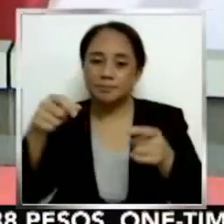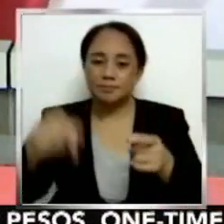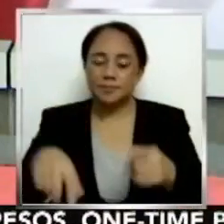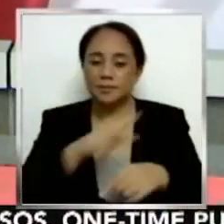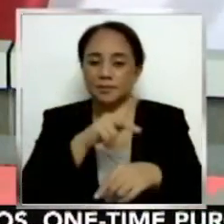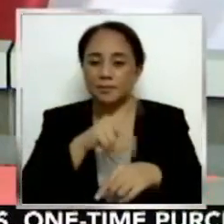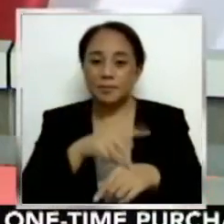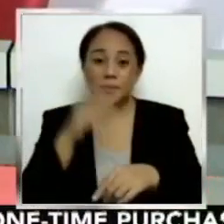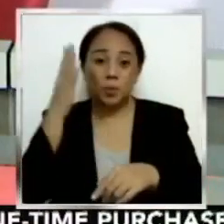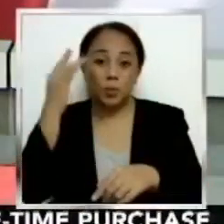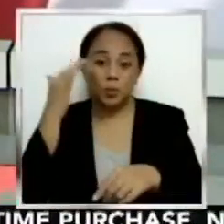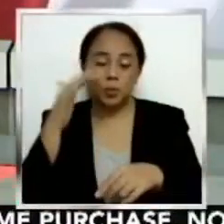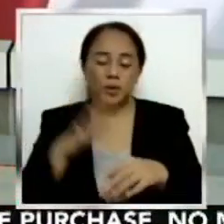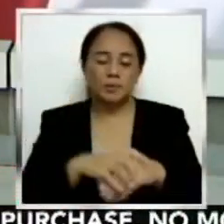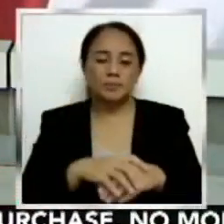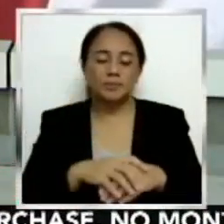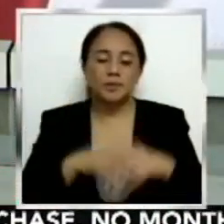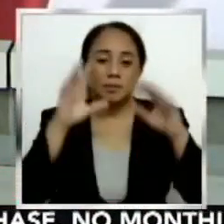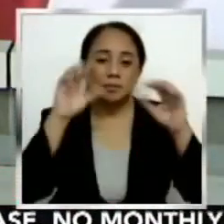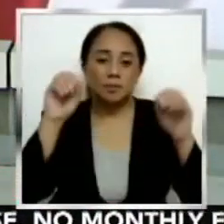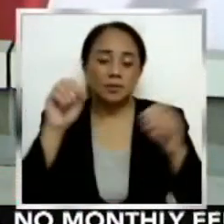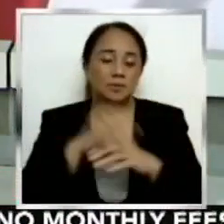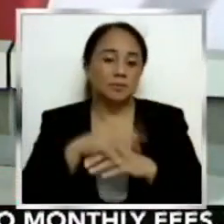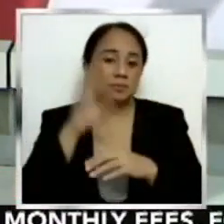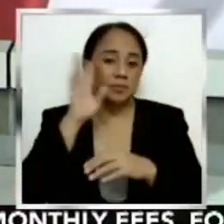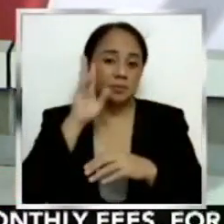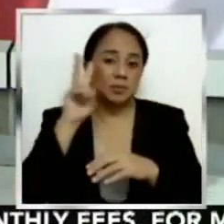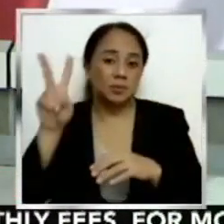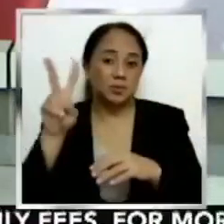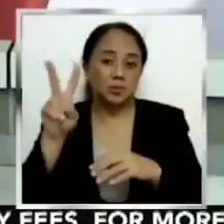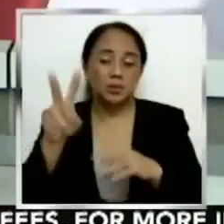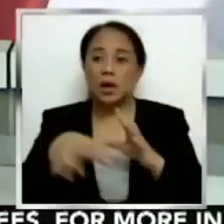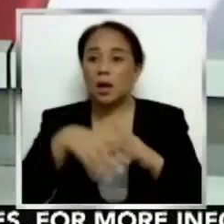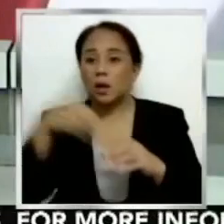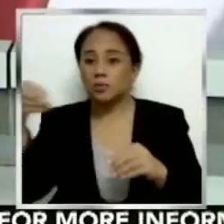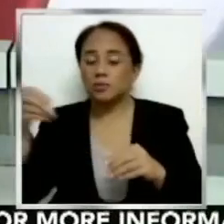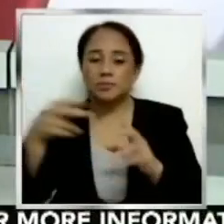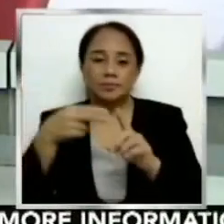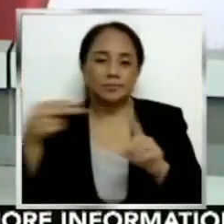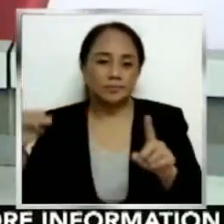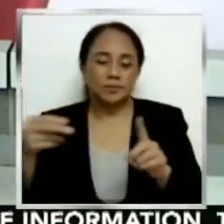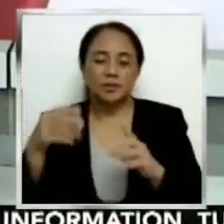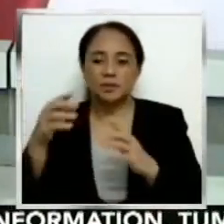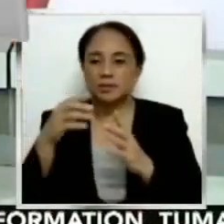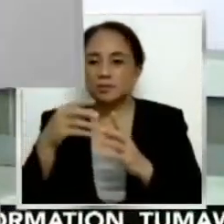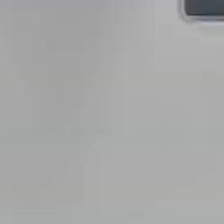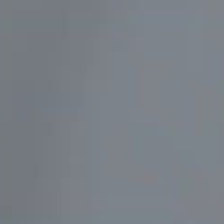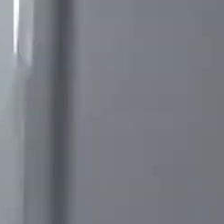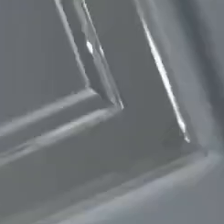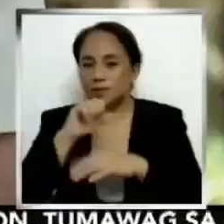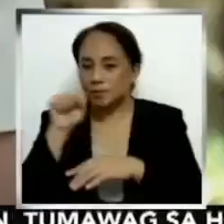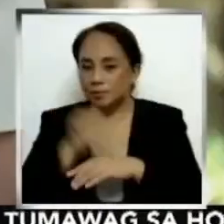state visit sa Indonesia at Singapore, si Pangulong Bongbong Marcos. Nakatutok si Marisol Abdurrahman.